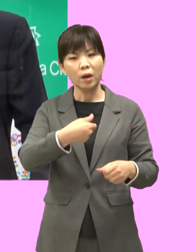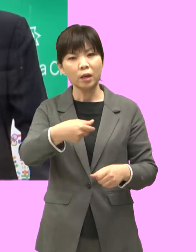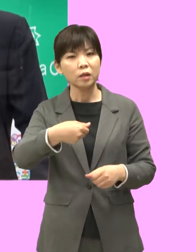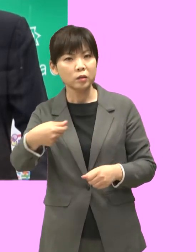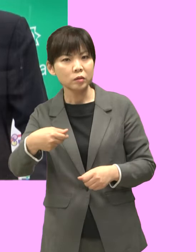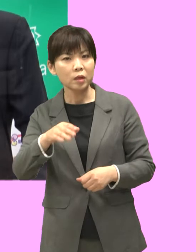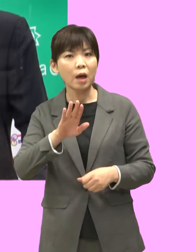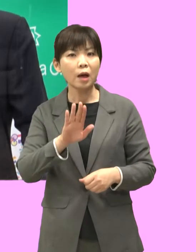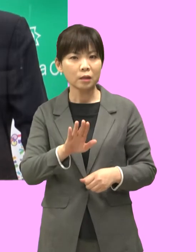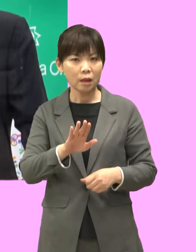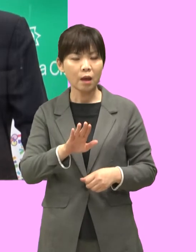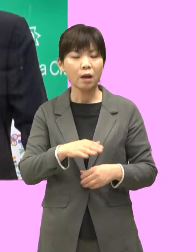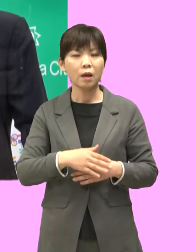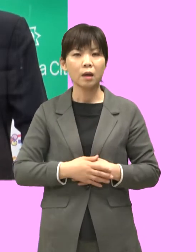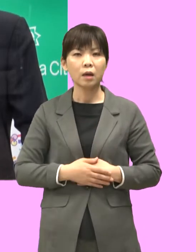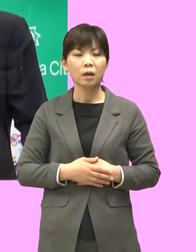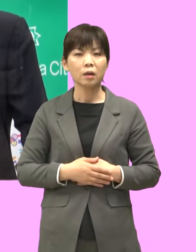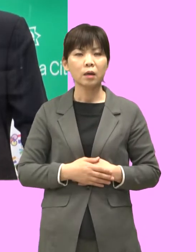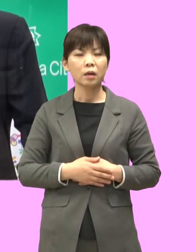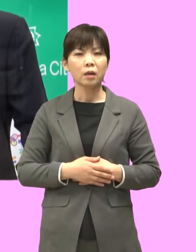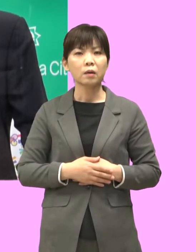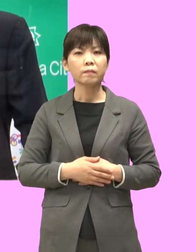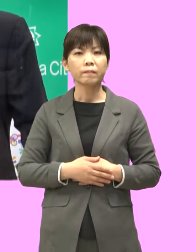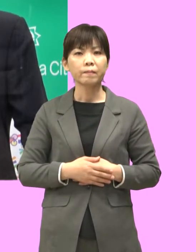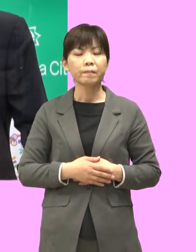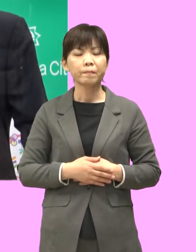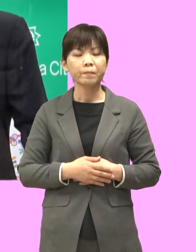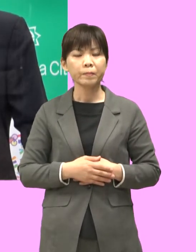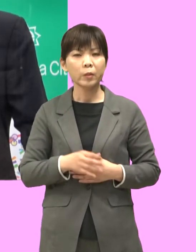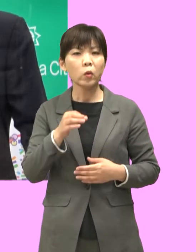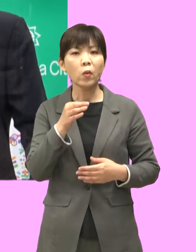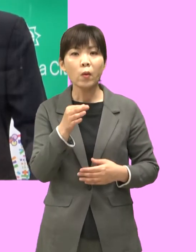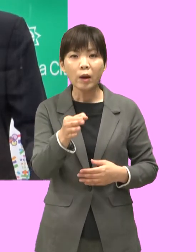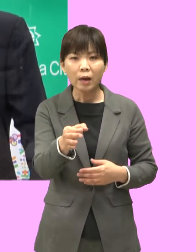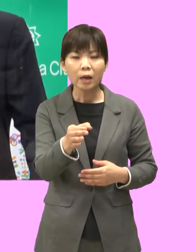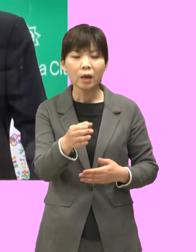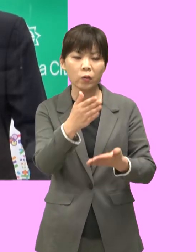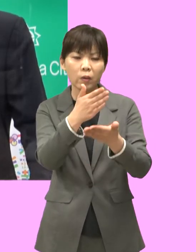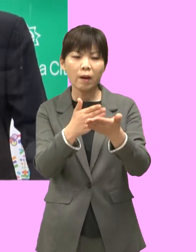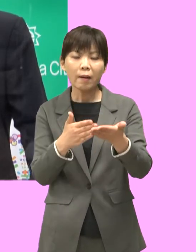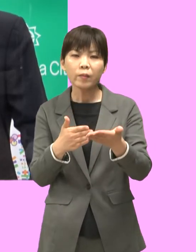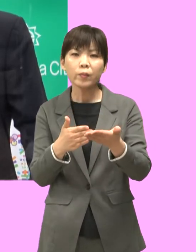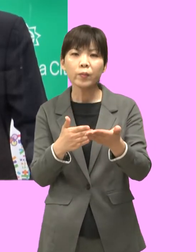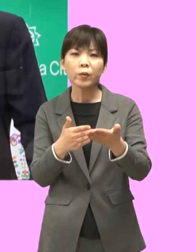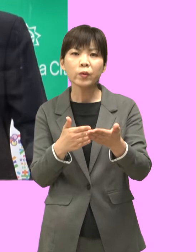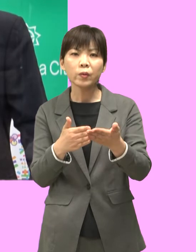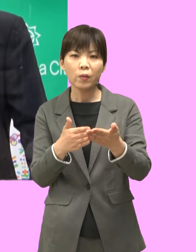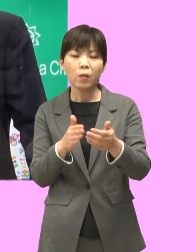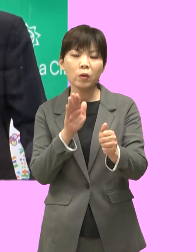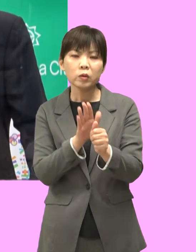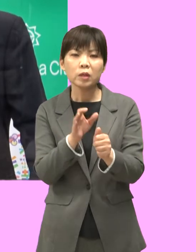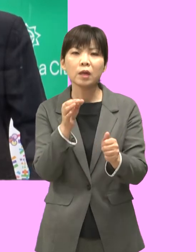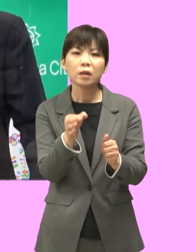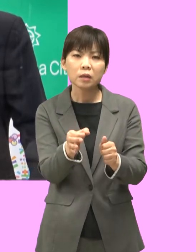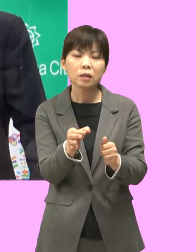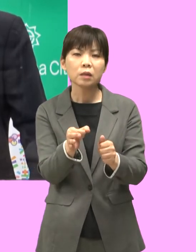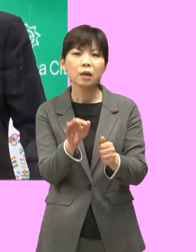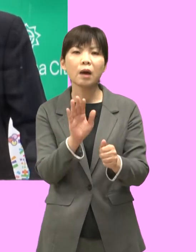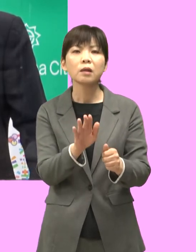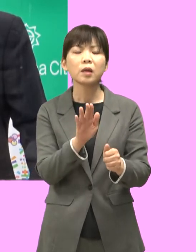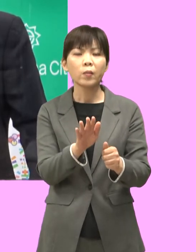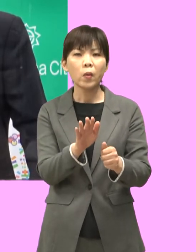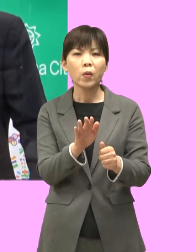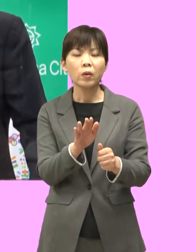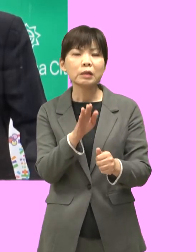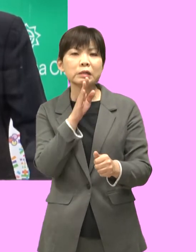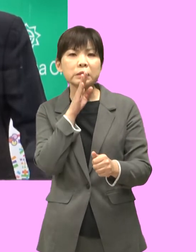ども、まあ、なかなか経費の2分の1を負担してもらったとしても除雪